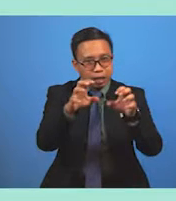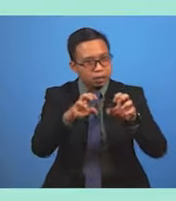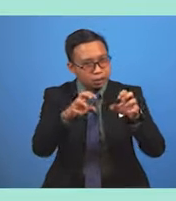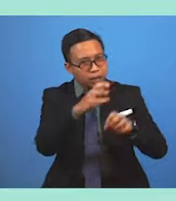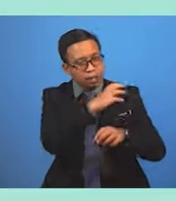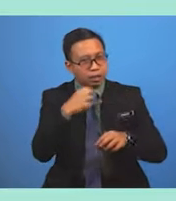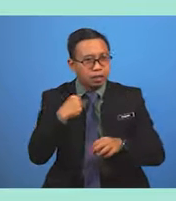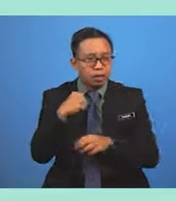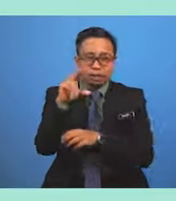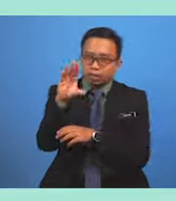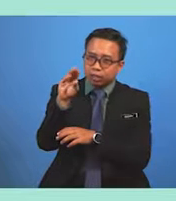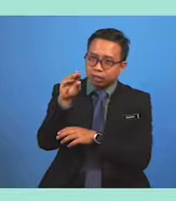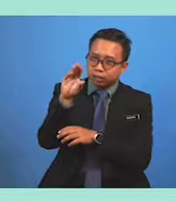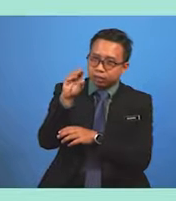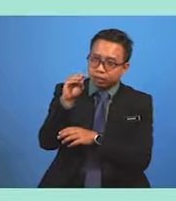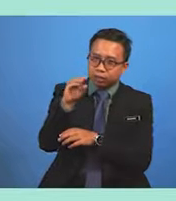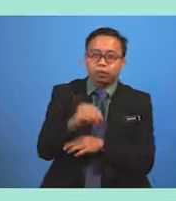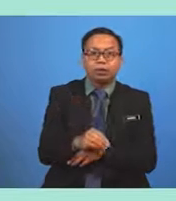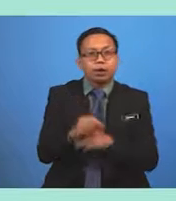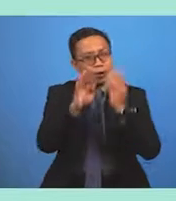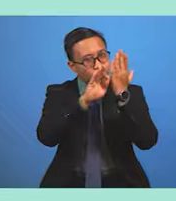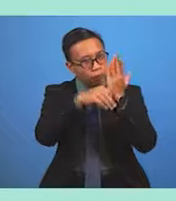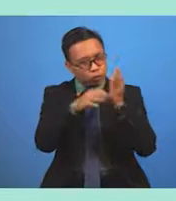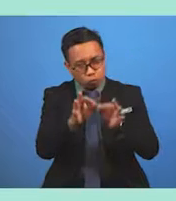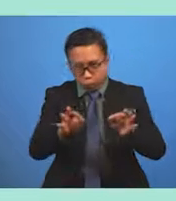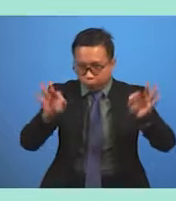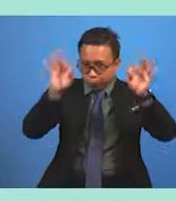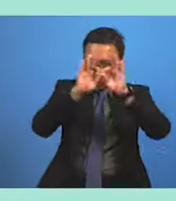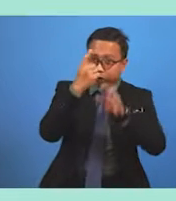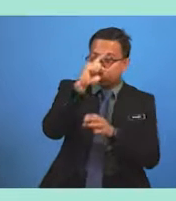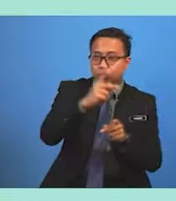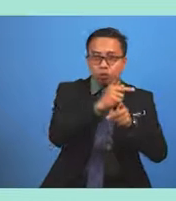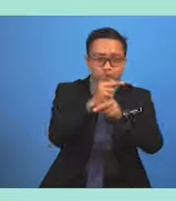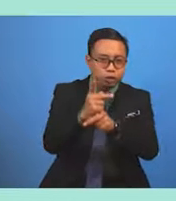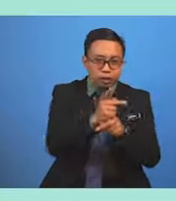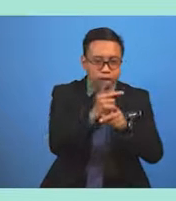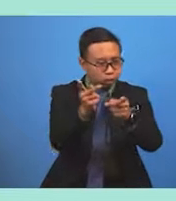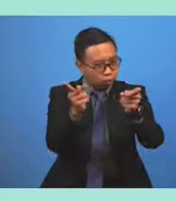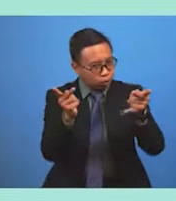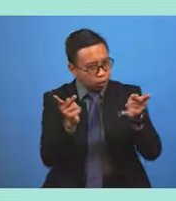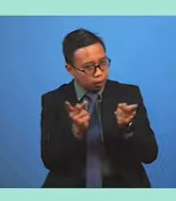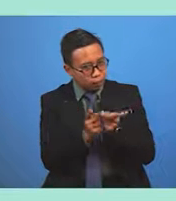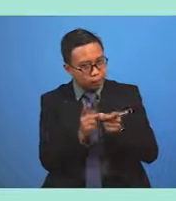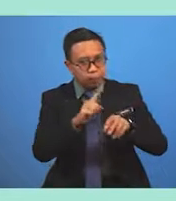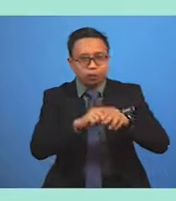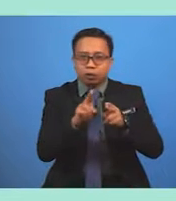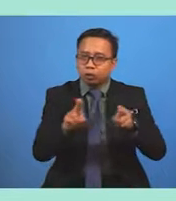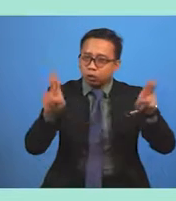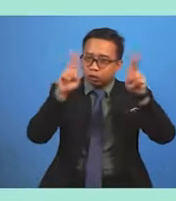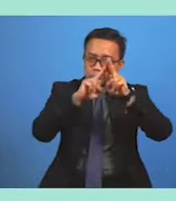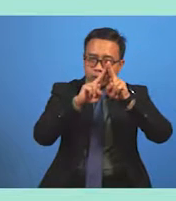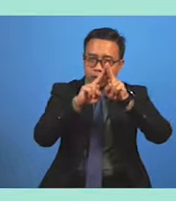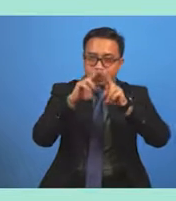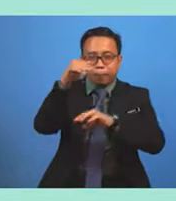angsa salah satu faktor yang penting bagi menjaga kawasan kolam pada terutamanya waktu